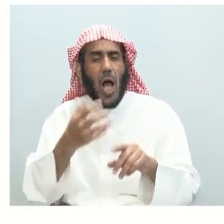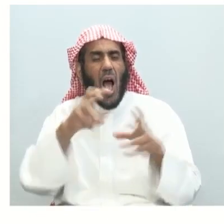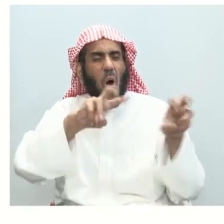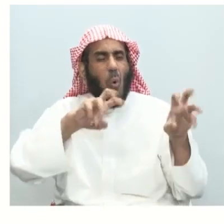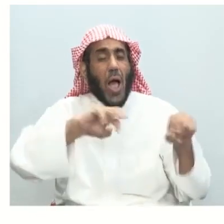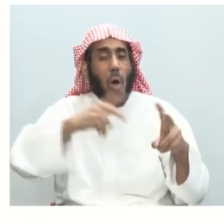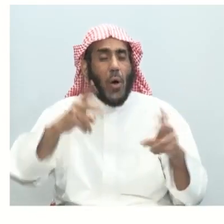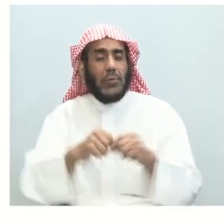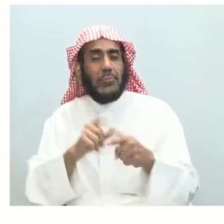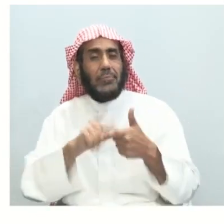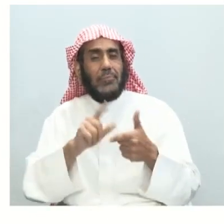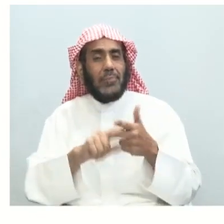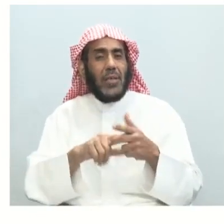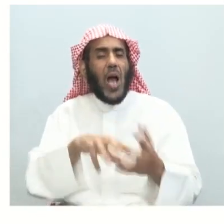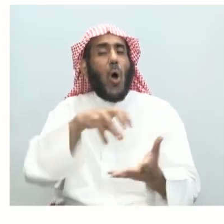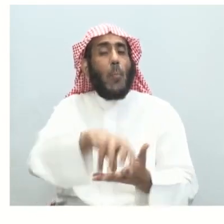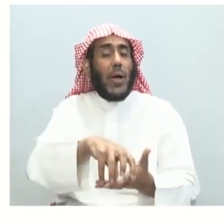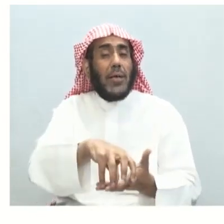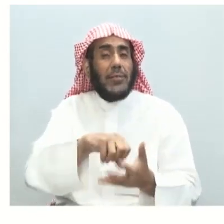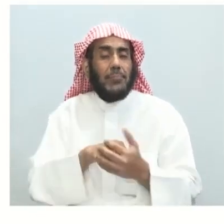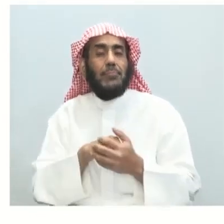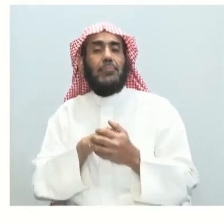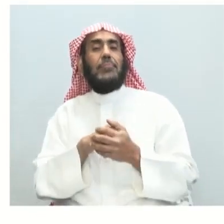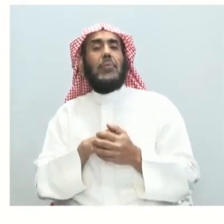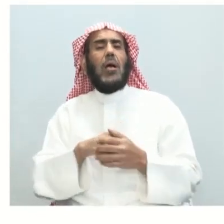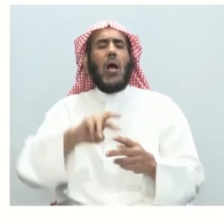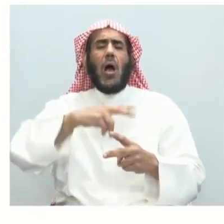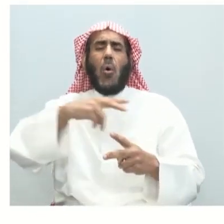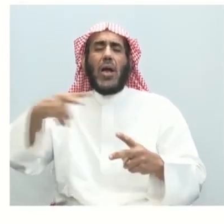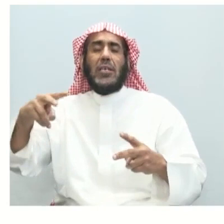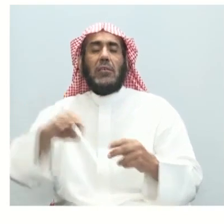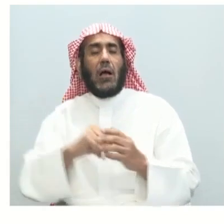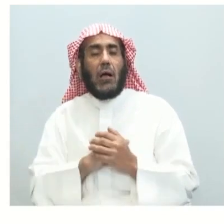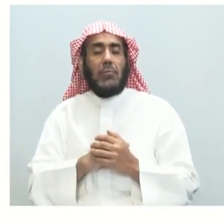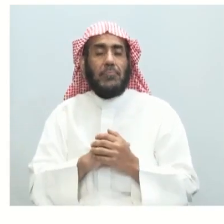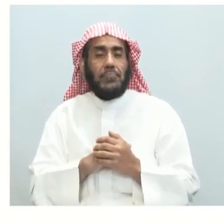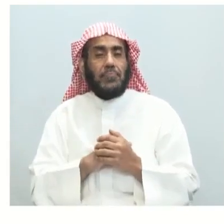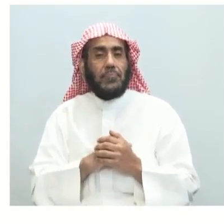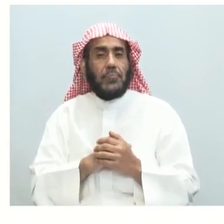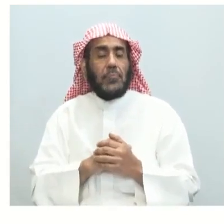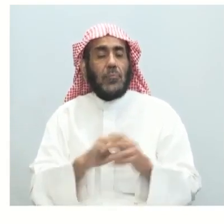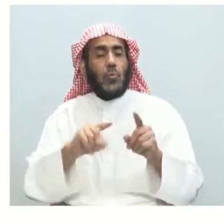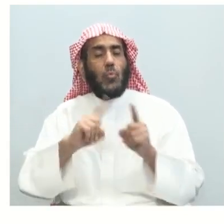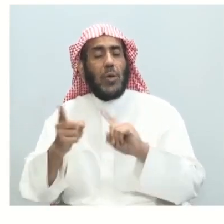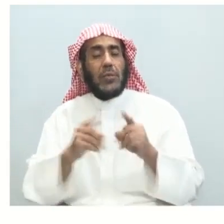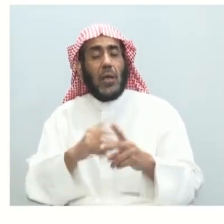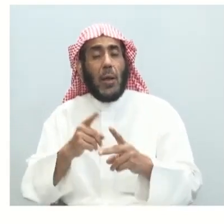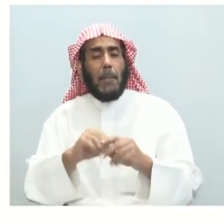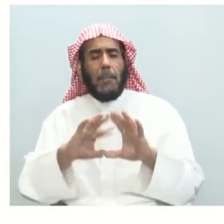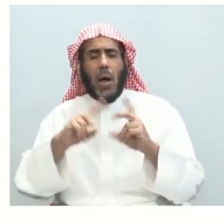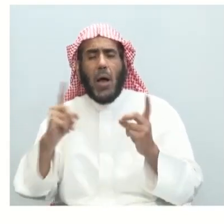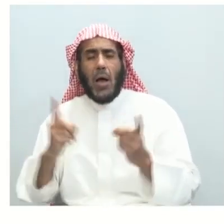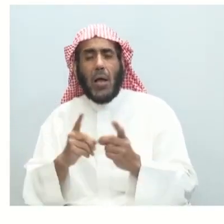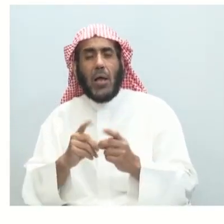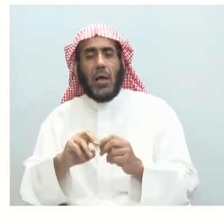حيوان او مكان او اي شيء اخر ليميزه عن باقي